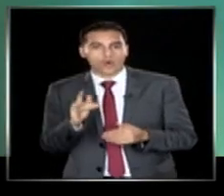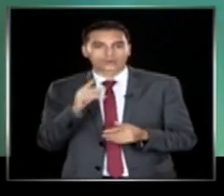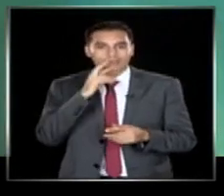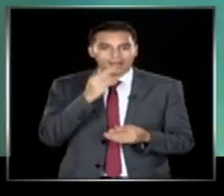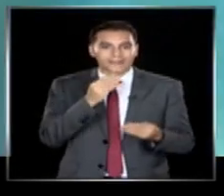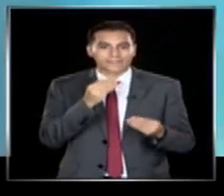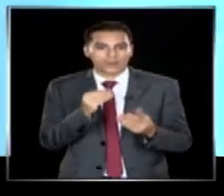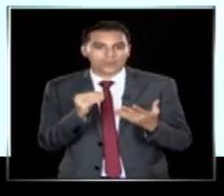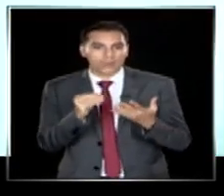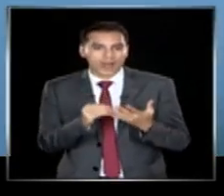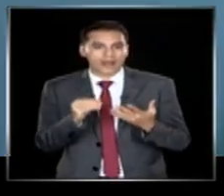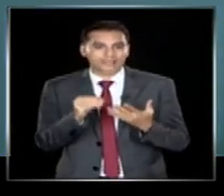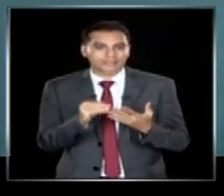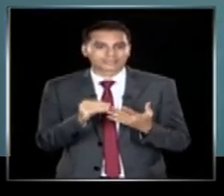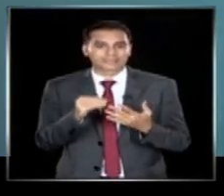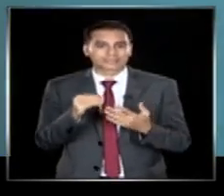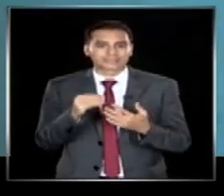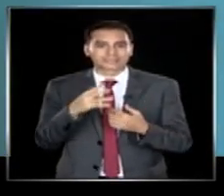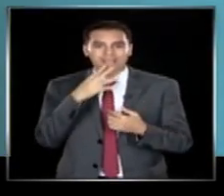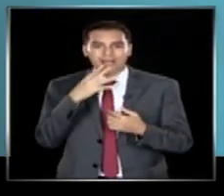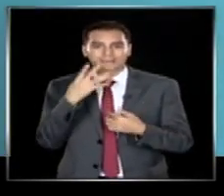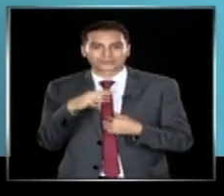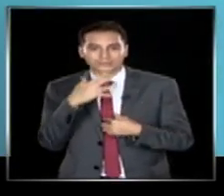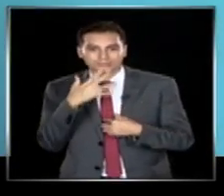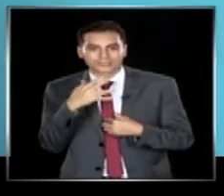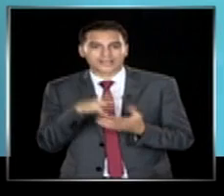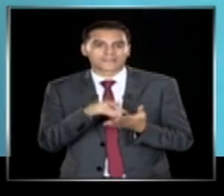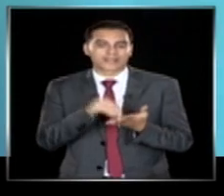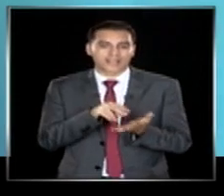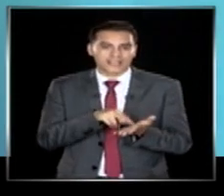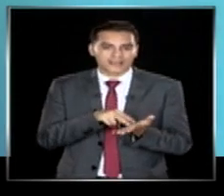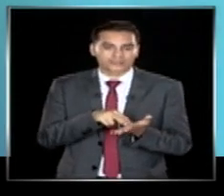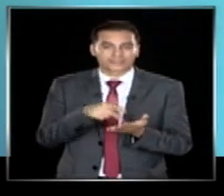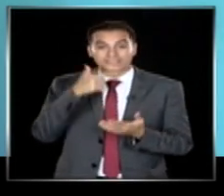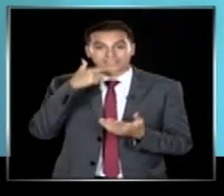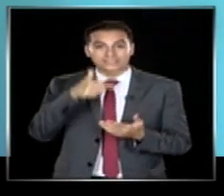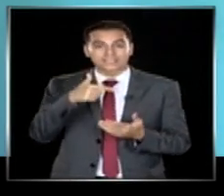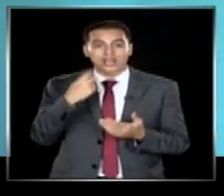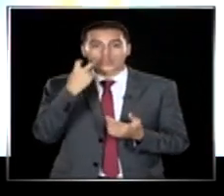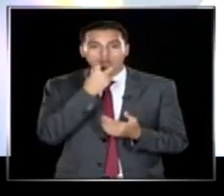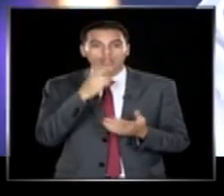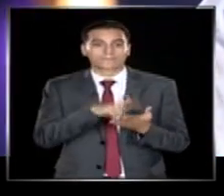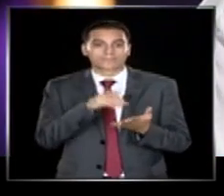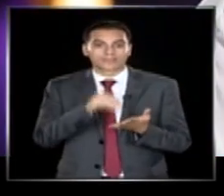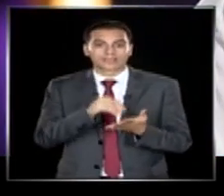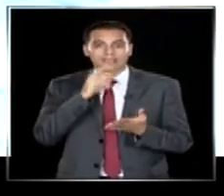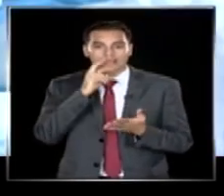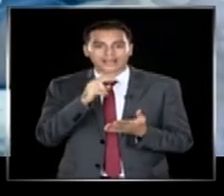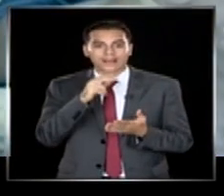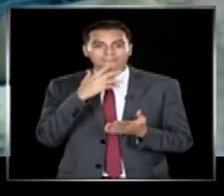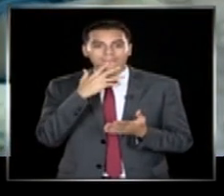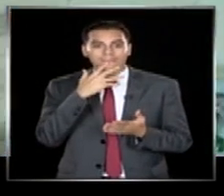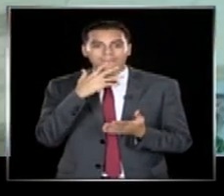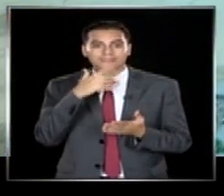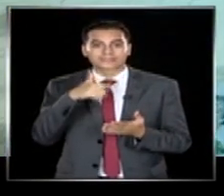فعلا الحمد لله مع 5 سنين ونص ابتدى يمشي، 6 سنين ابتدى الحمد لله كنا كملنا التخاطب، ابتدى يتكلم.